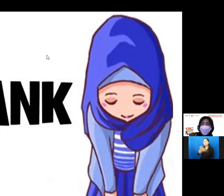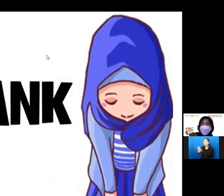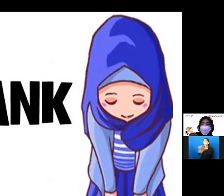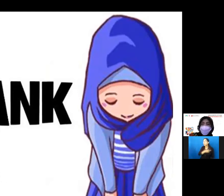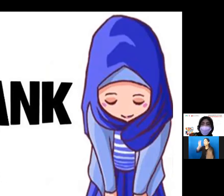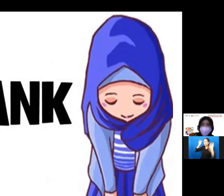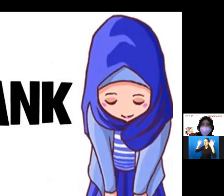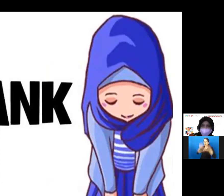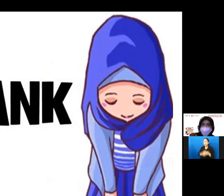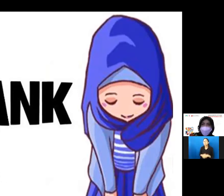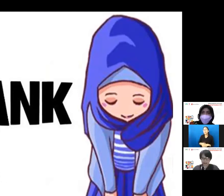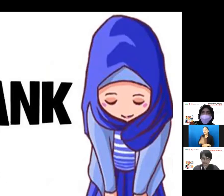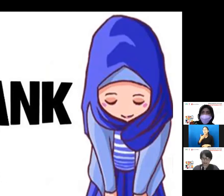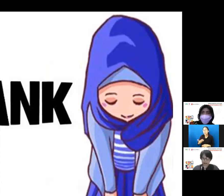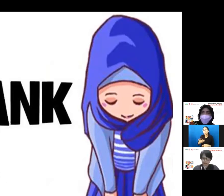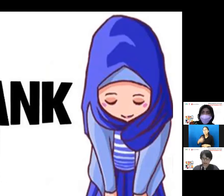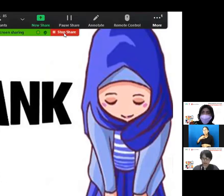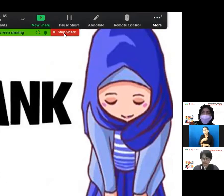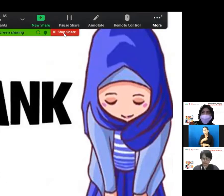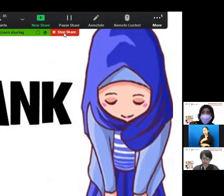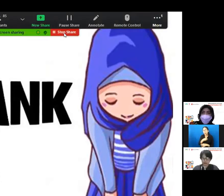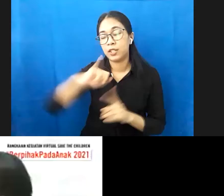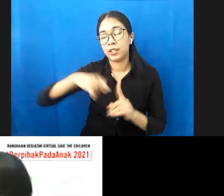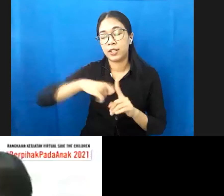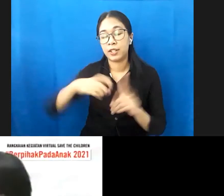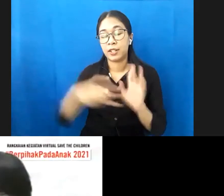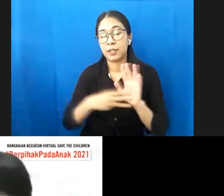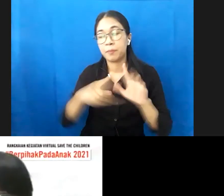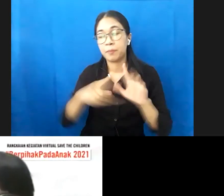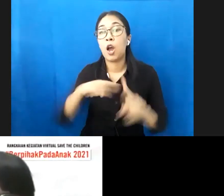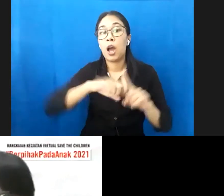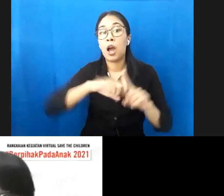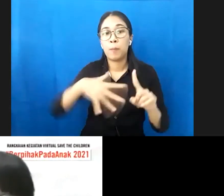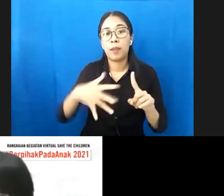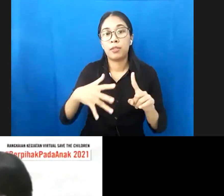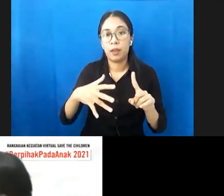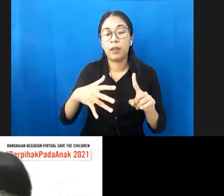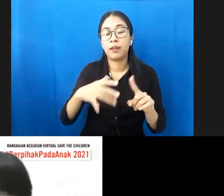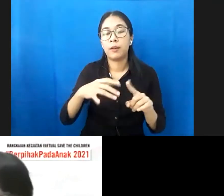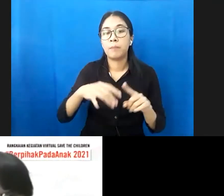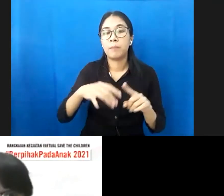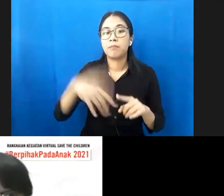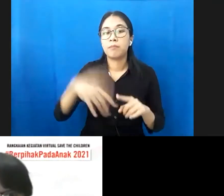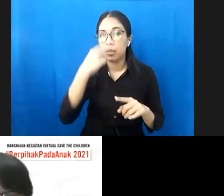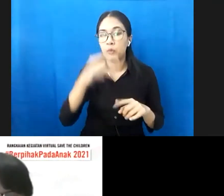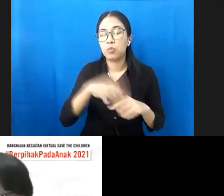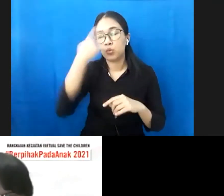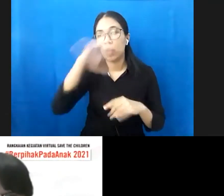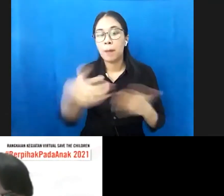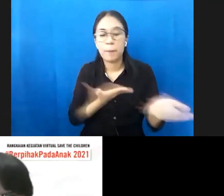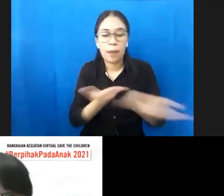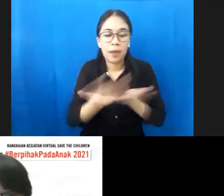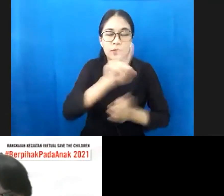wabarakatuh. Terima kasih Dr. Rikmasari. Jadi Kabupaten Bandung untuk mencapai pelayanan 100%